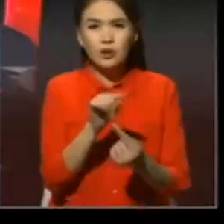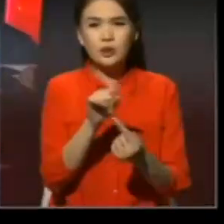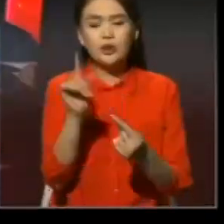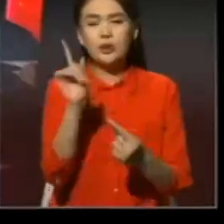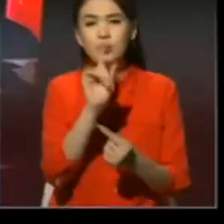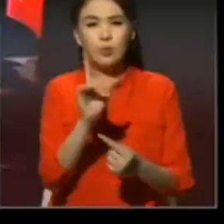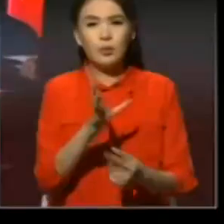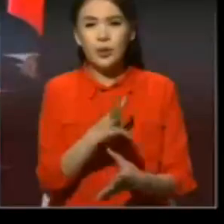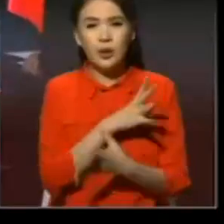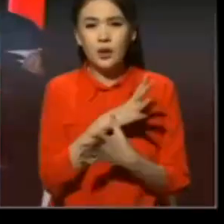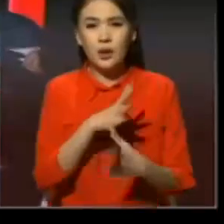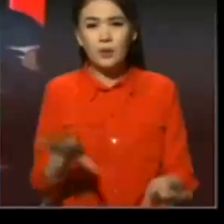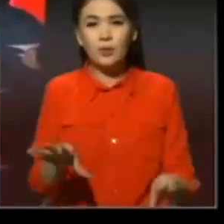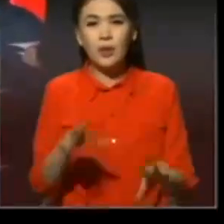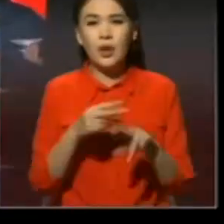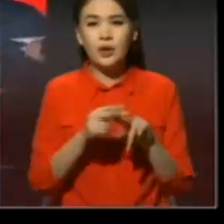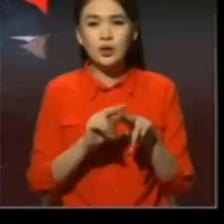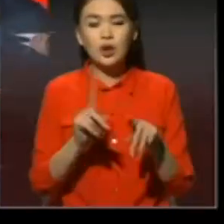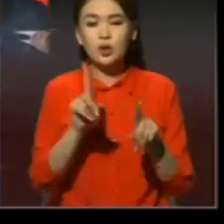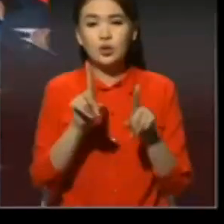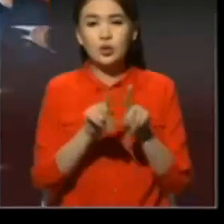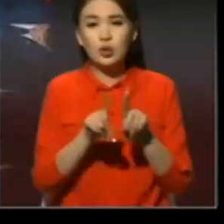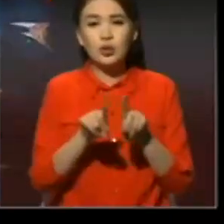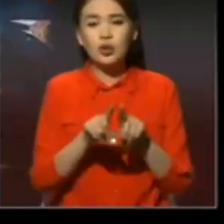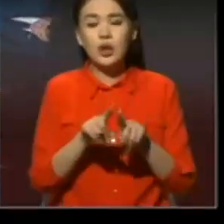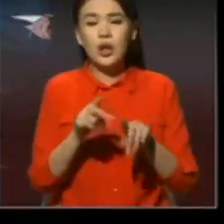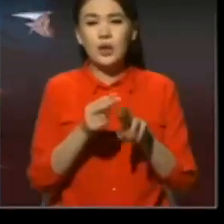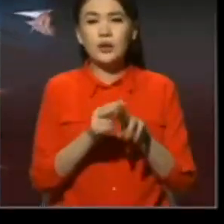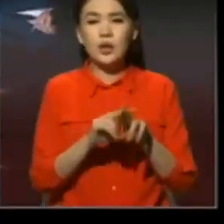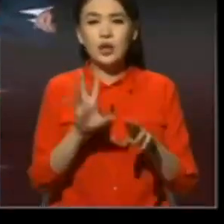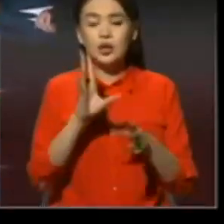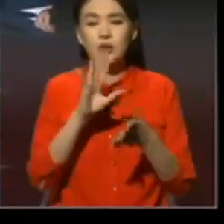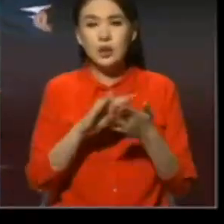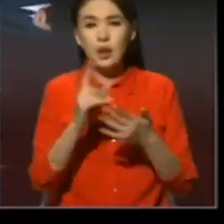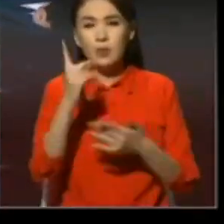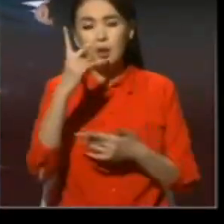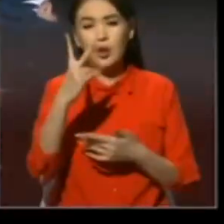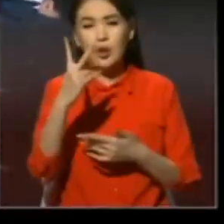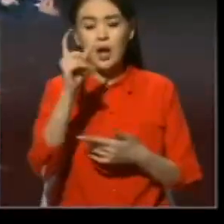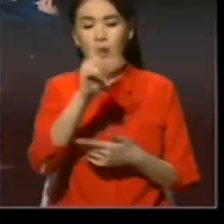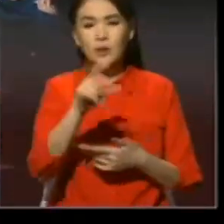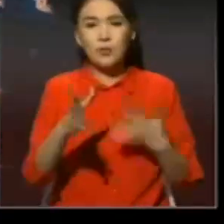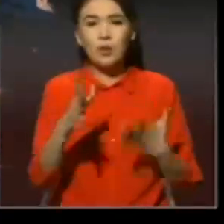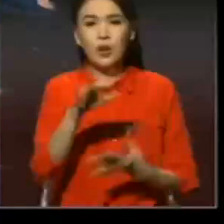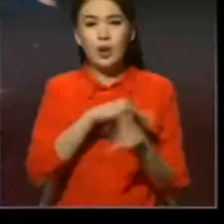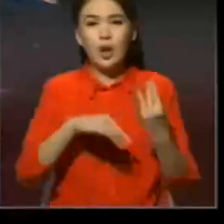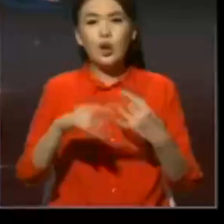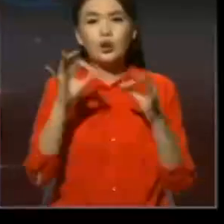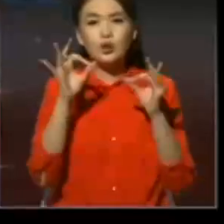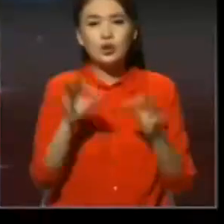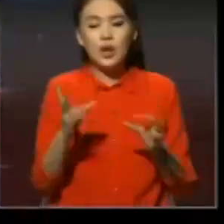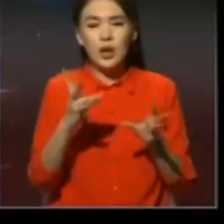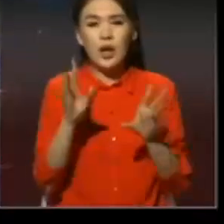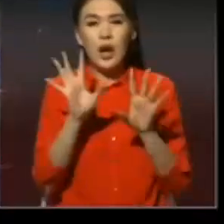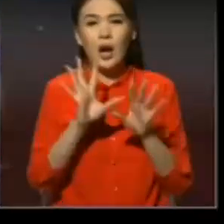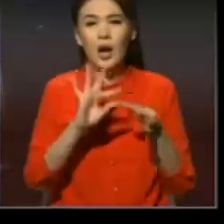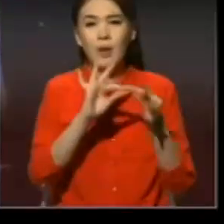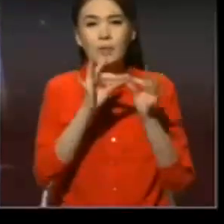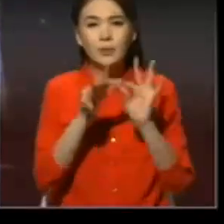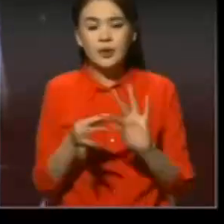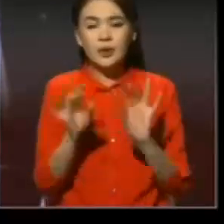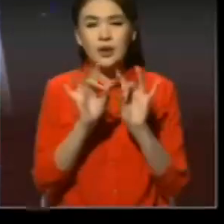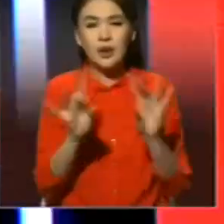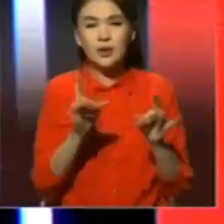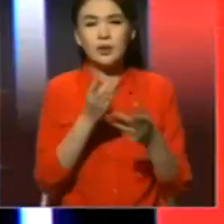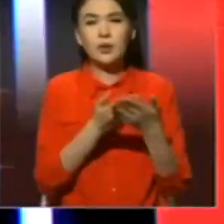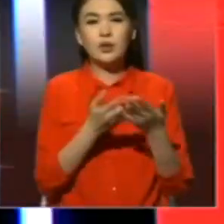пікірлерді мен өзім естіген жоқпын. Болмау да керек. Жансақ бір-екі адамдар мәселе көтеруі мүмкін, оларға дұрыс түсіндіру керек. Міне мәселе осы жерде болып